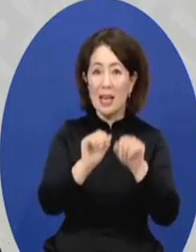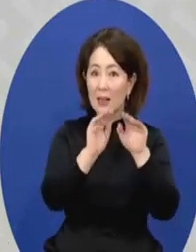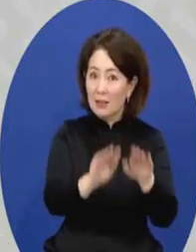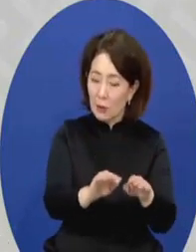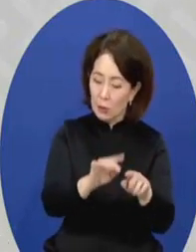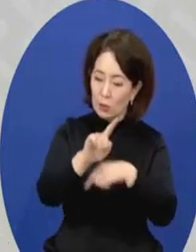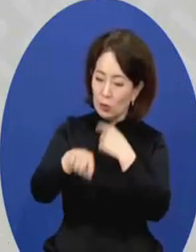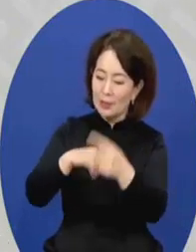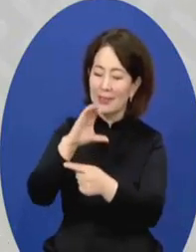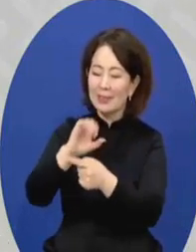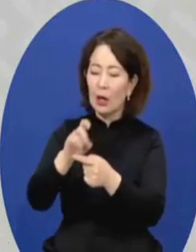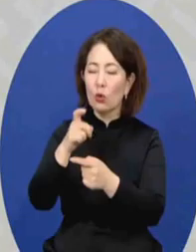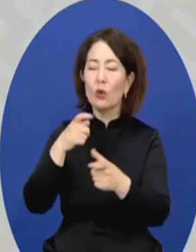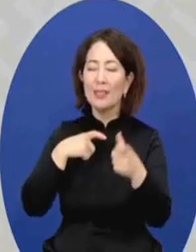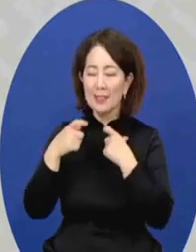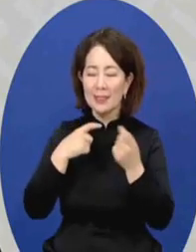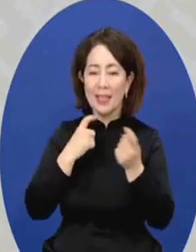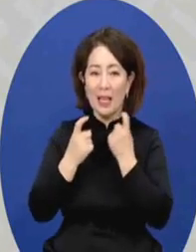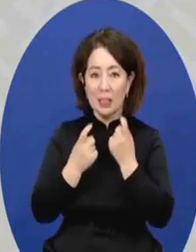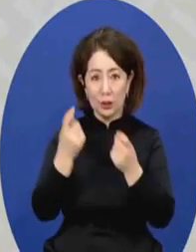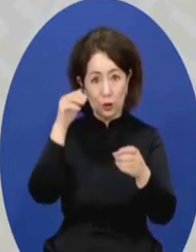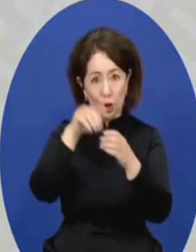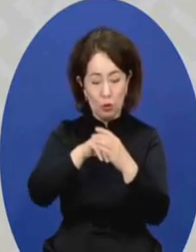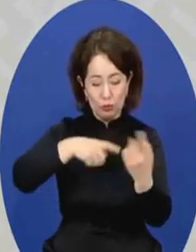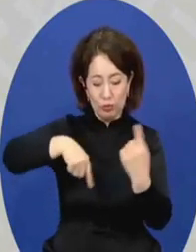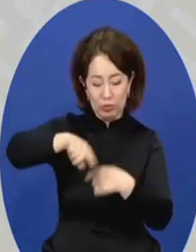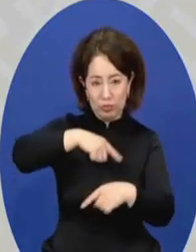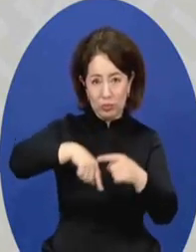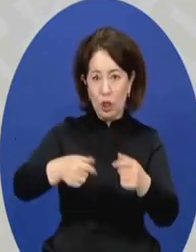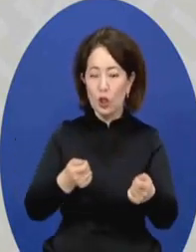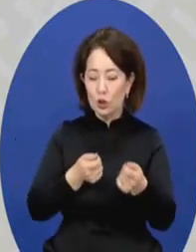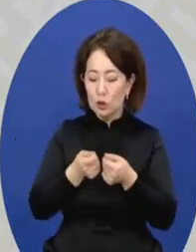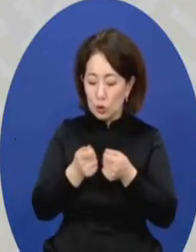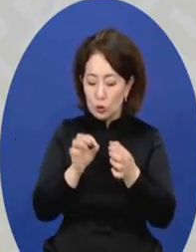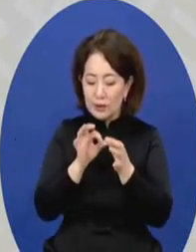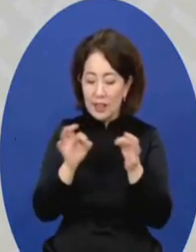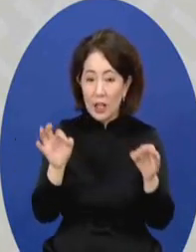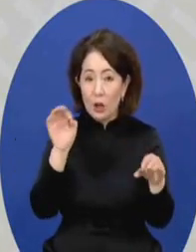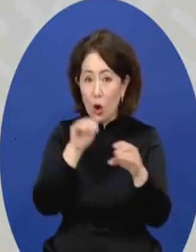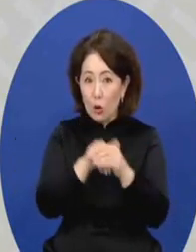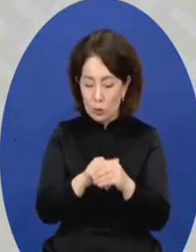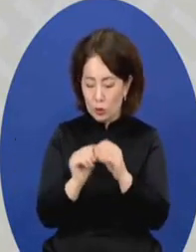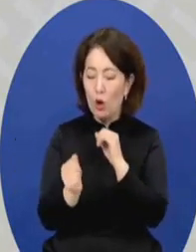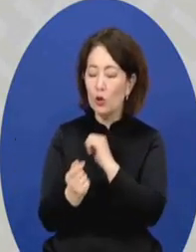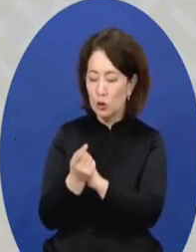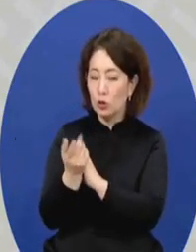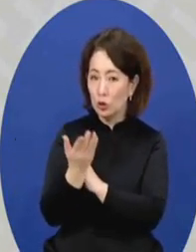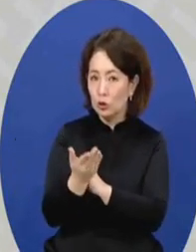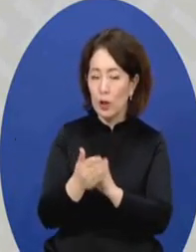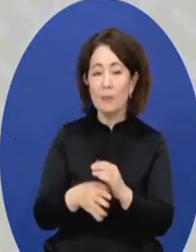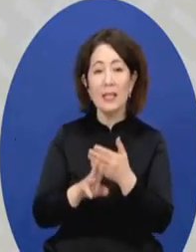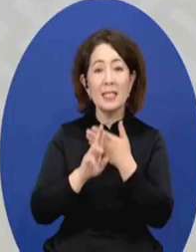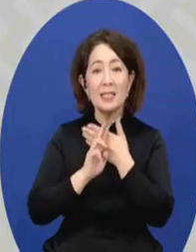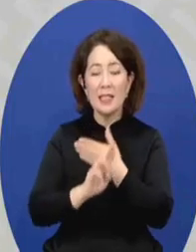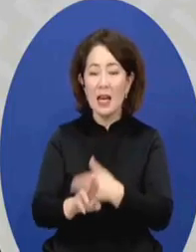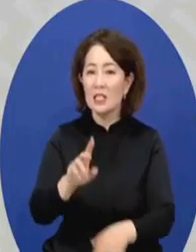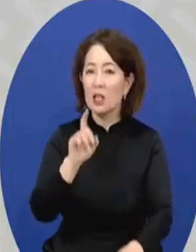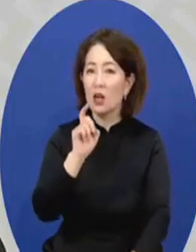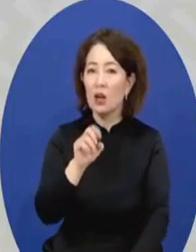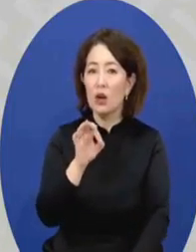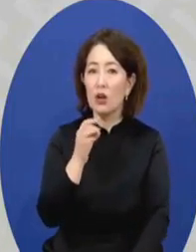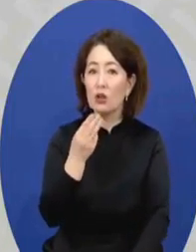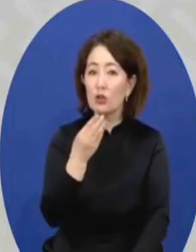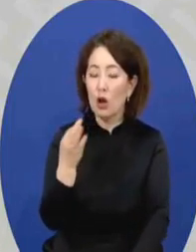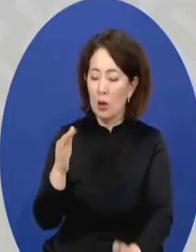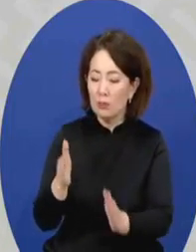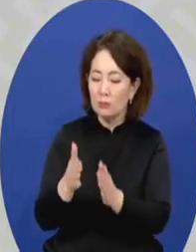санхүүгийн эдийн засгийн харилцаанд орох энэ одоо зохицуултыг нь бол наривчлан тусаж өгснөөрөө бол онцлогтой болж байгаа. Тэгэхээр цаашид бол хошоод бол